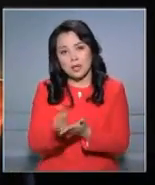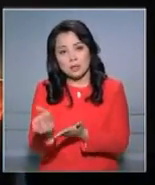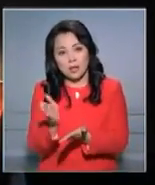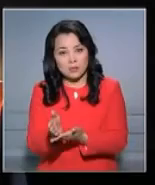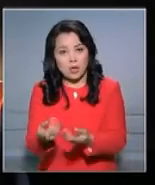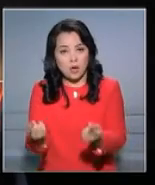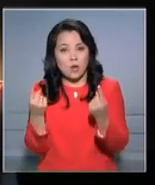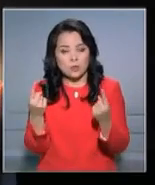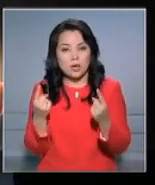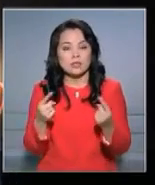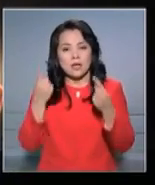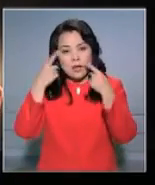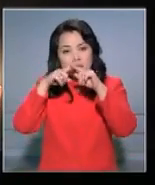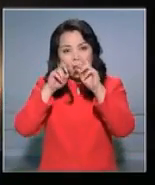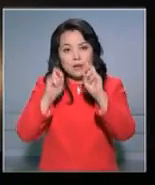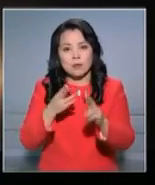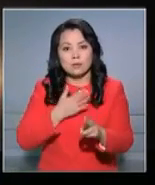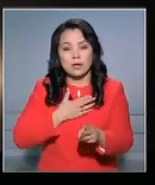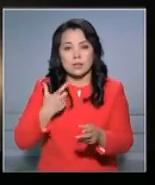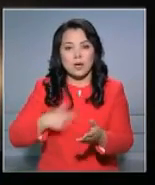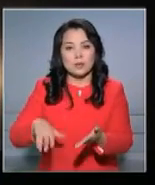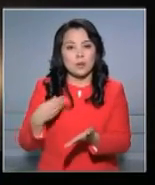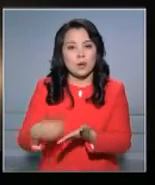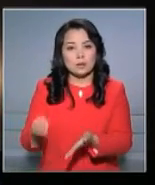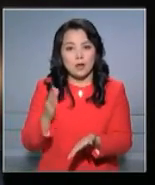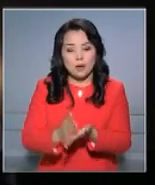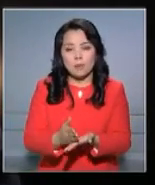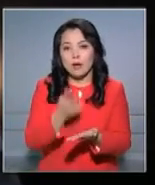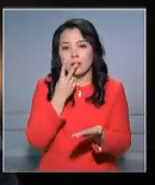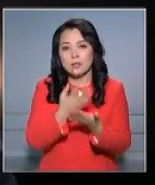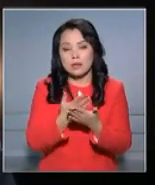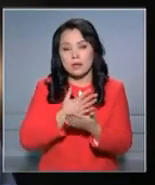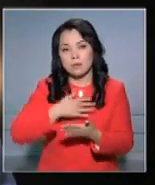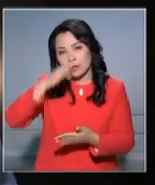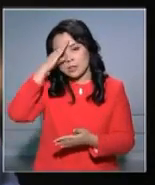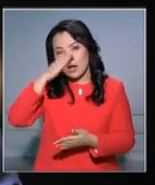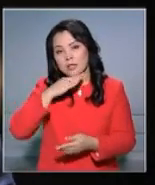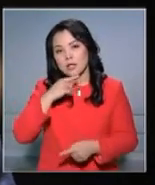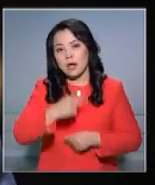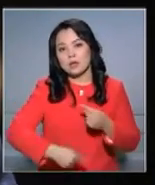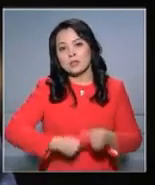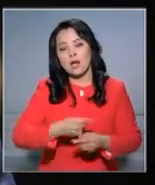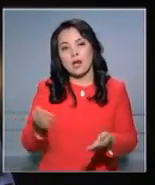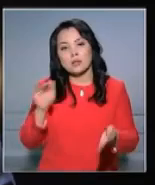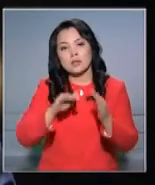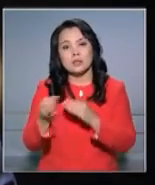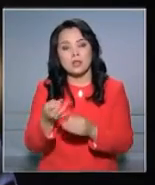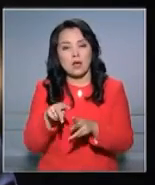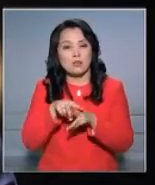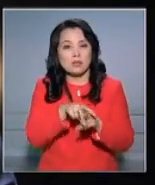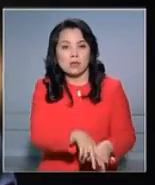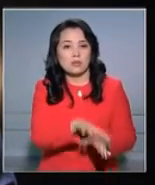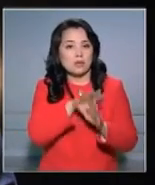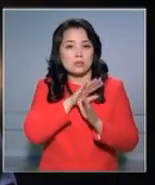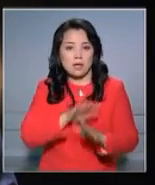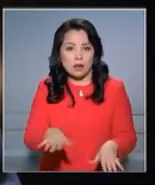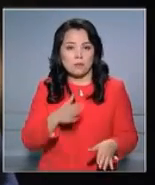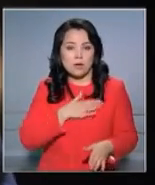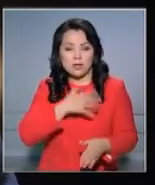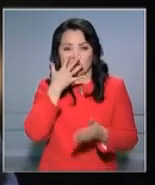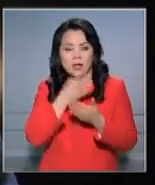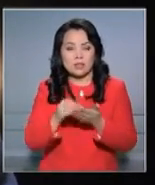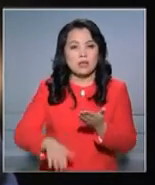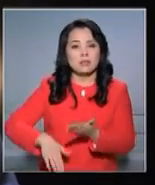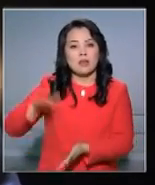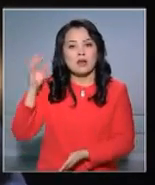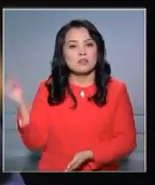алып техниканы өзімізге бағындырып алдық. Айтайын дегенім, мені әкем кеніште жұмыс істеуге мәжбүрлеген емес. Бала күнімізден көмір